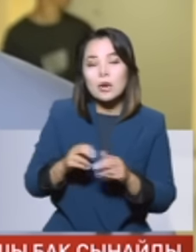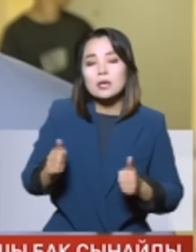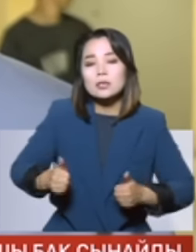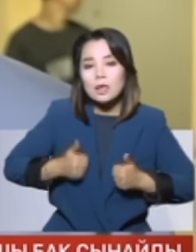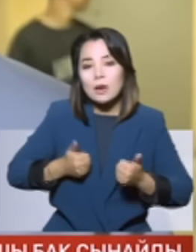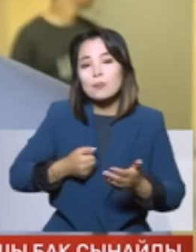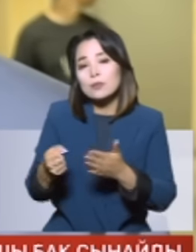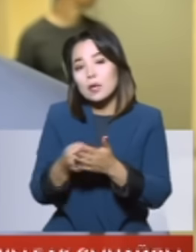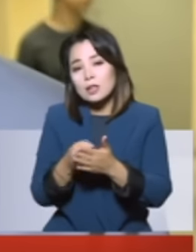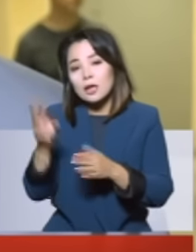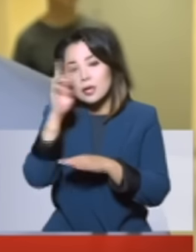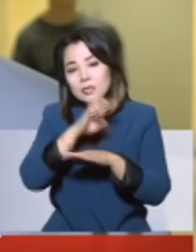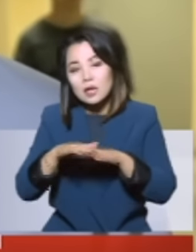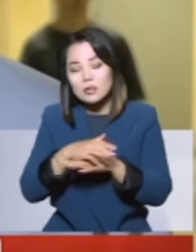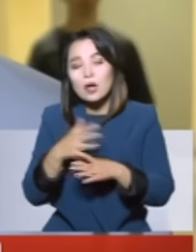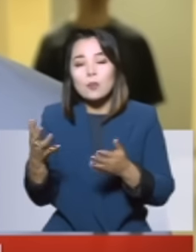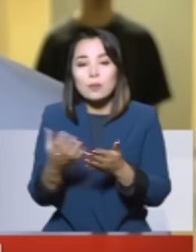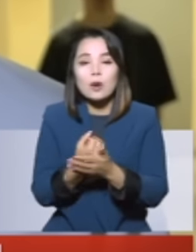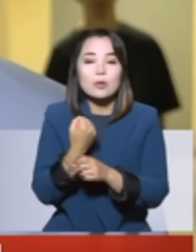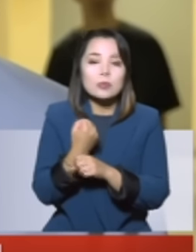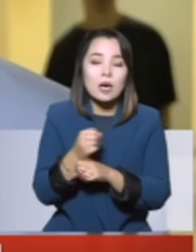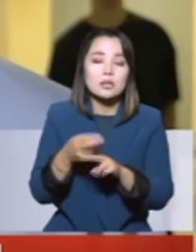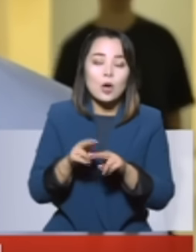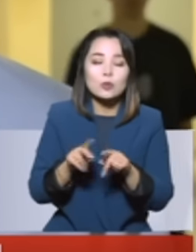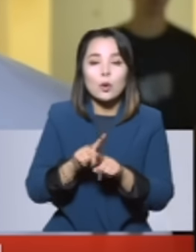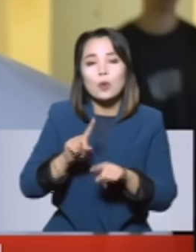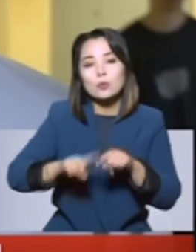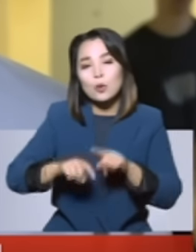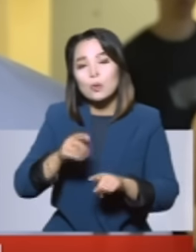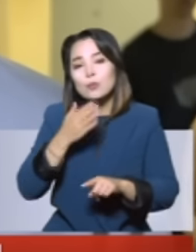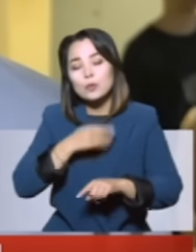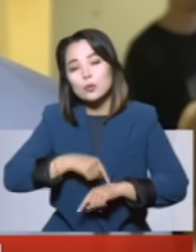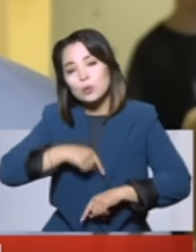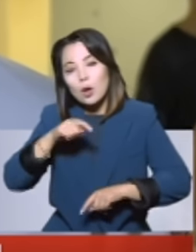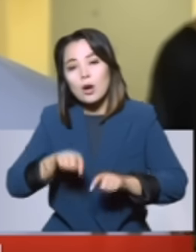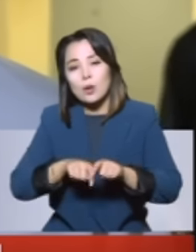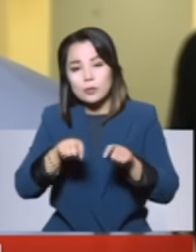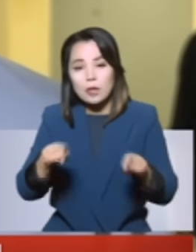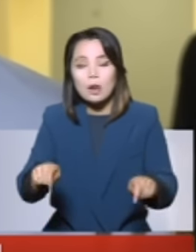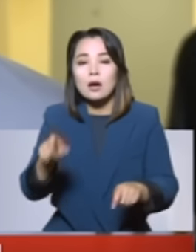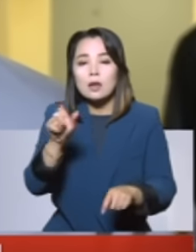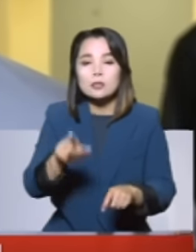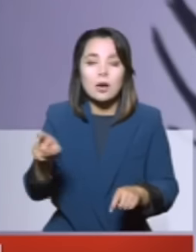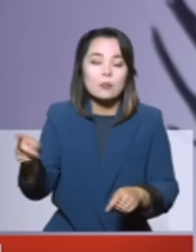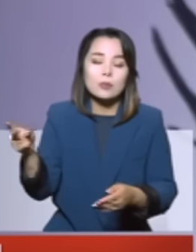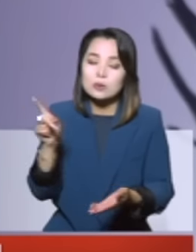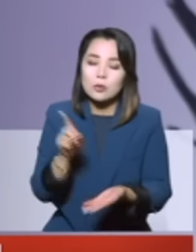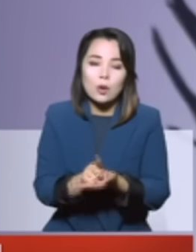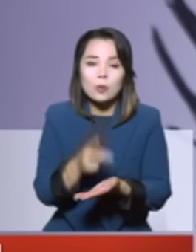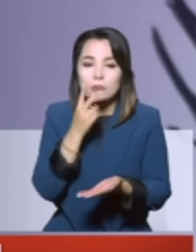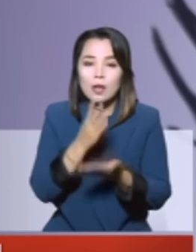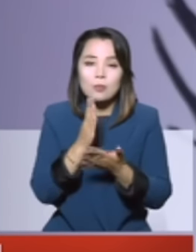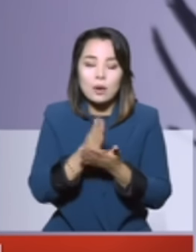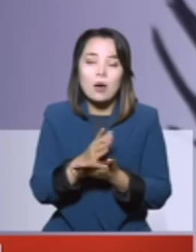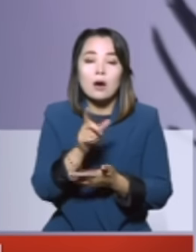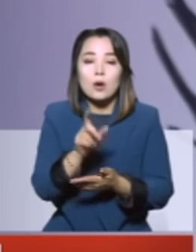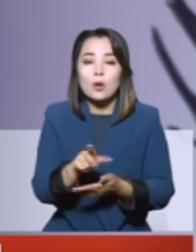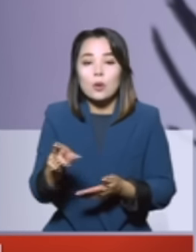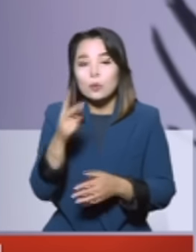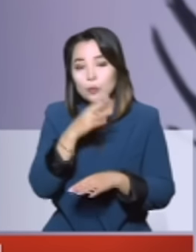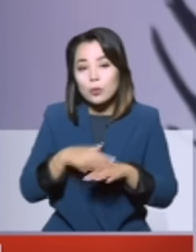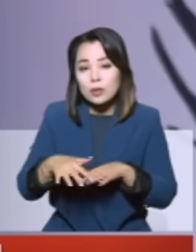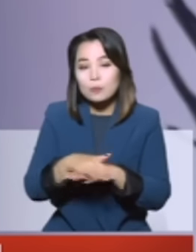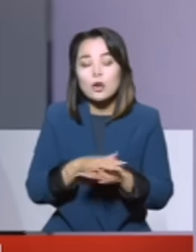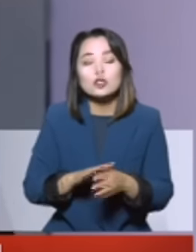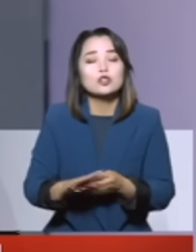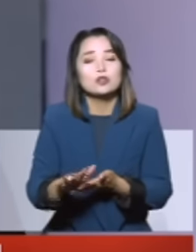ұмтылып, елін жерін қорғауда өзінің патриоттық сезімдерін ояту, осының бәрі адамдықтың қарызы деп есептелінеді. Көрерменге ешқандай